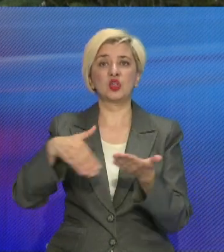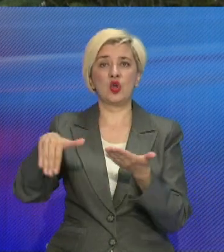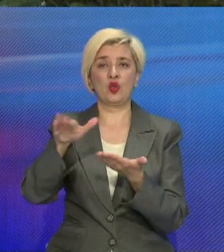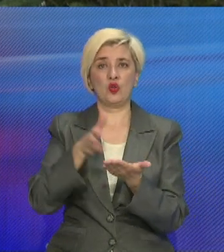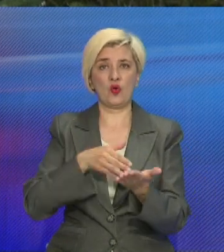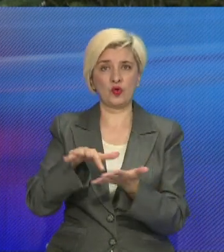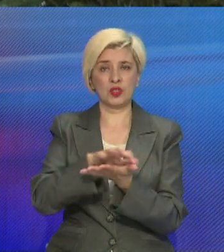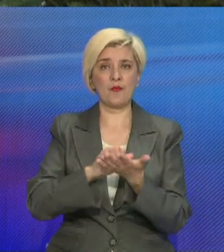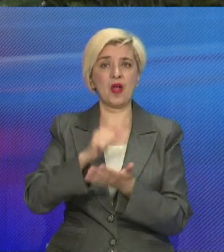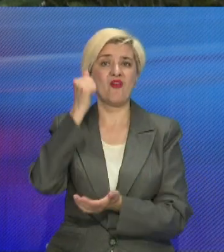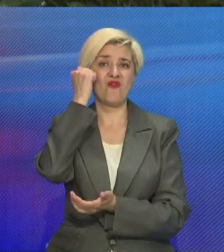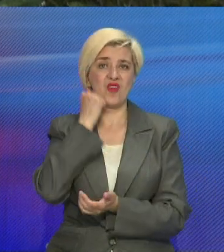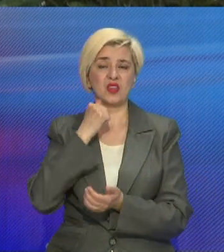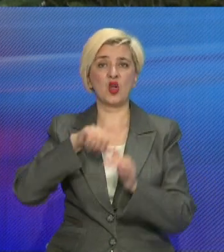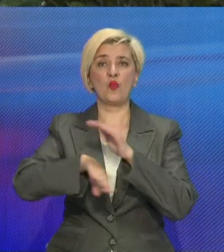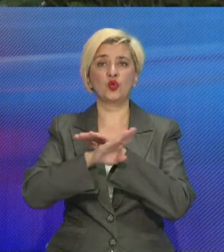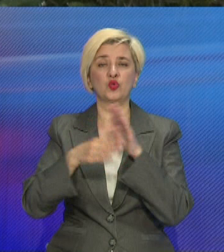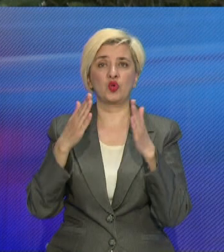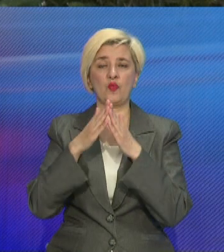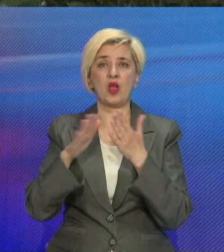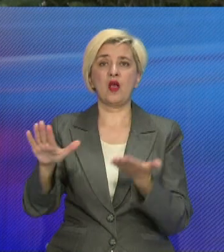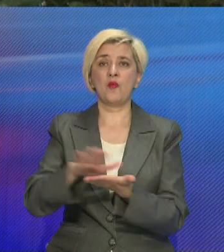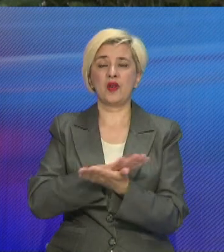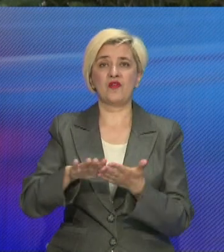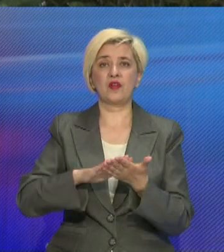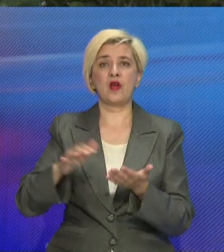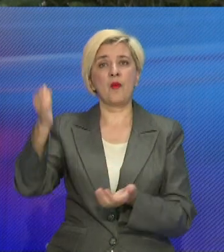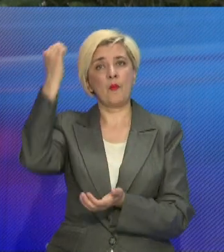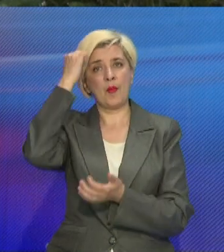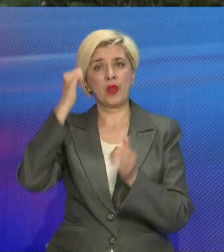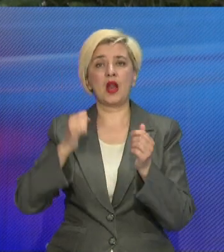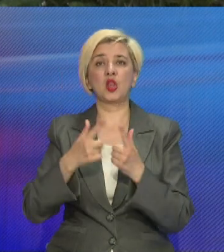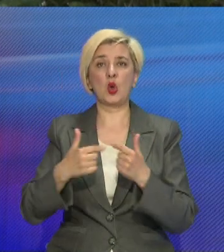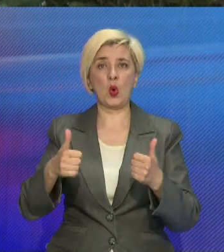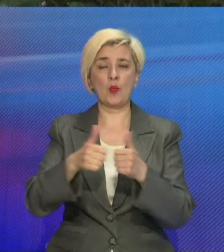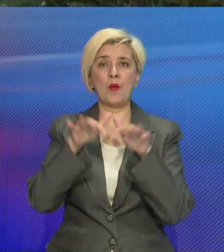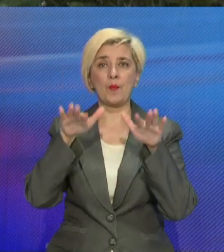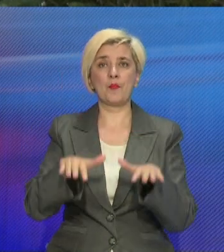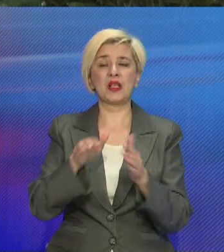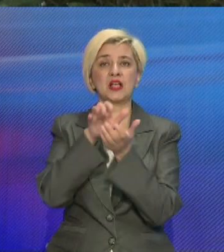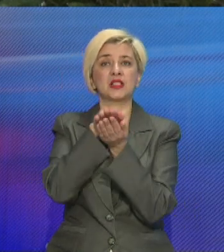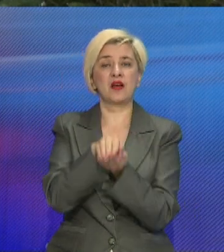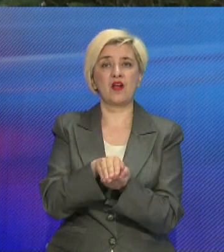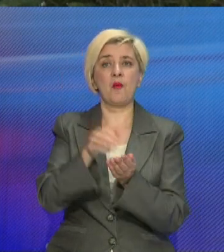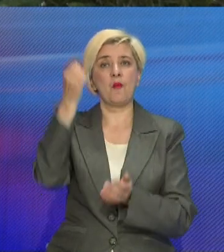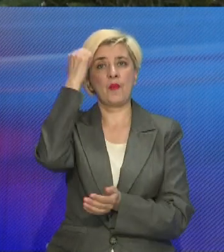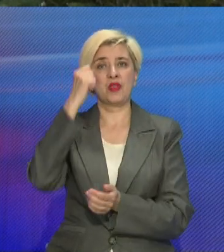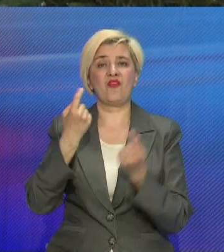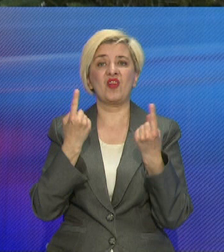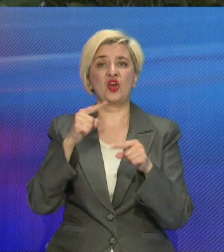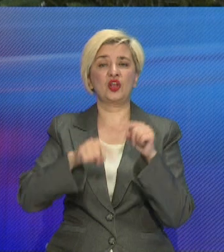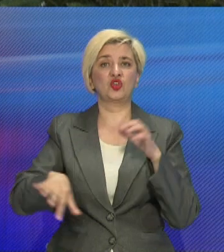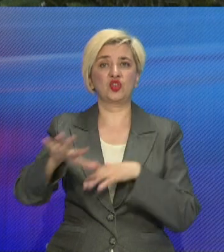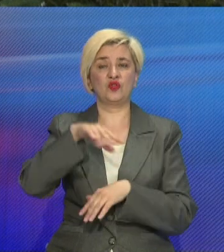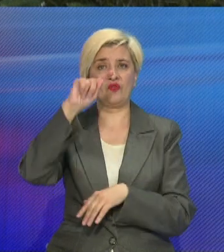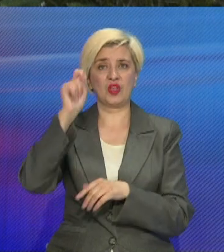домов, приведение в порядок мемориальных комплексов, мест захоронения, в том числе памятников Великой Отечественной войны и так далее. В